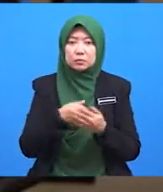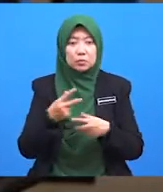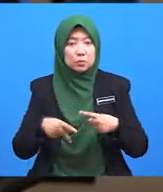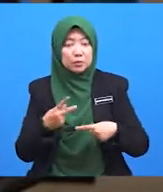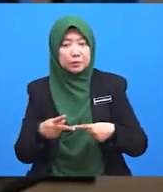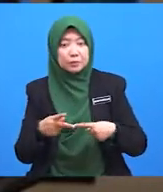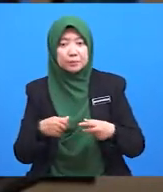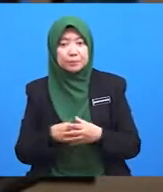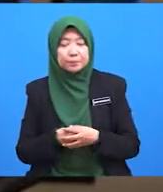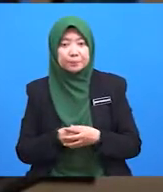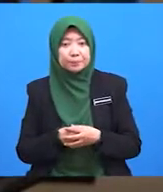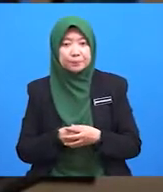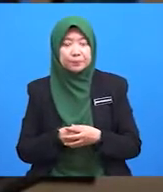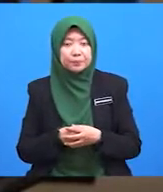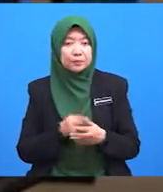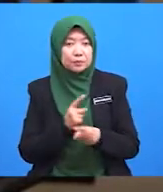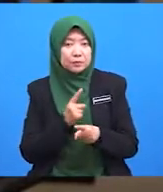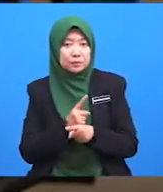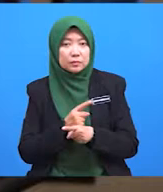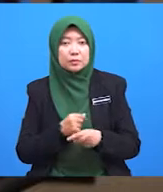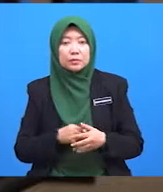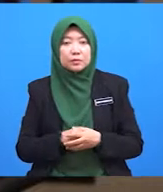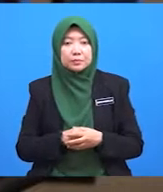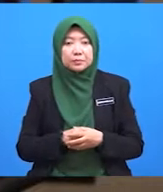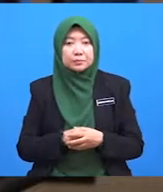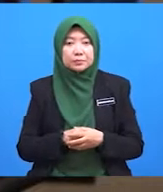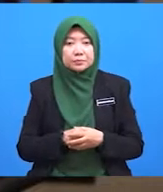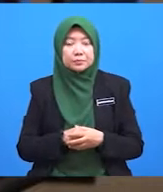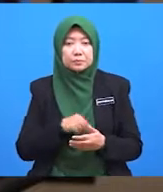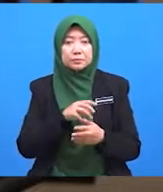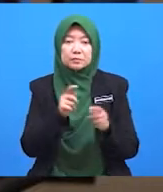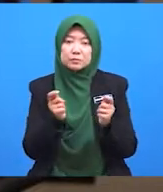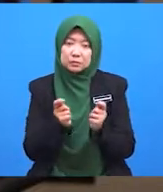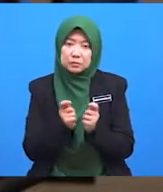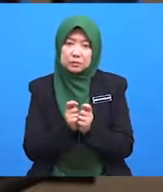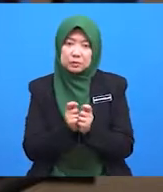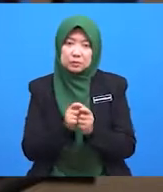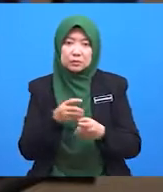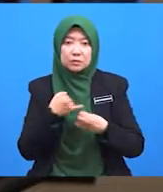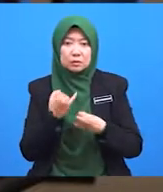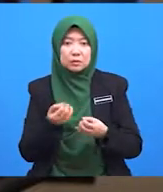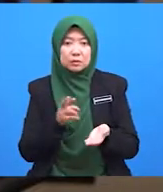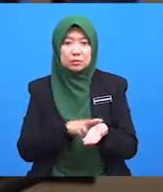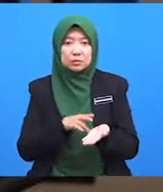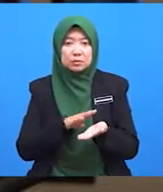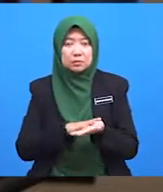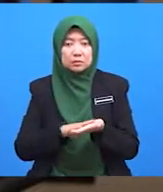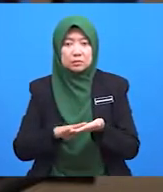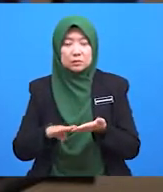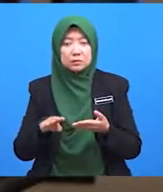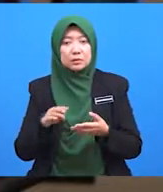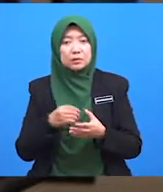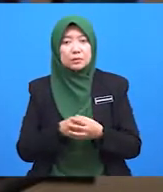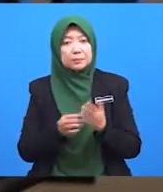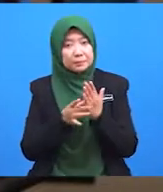wayar dipasang dengan betul. Pastikan tempat yang ingin dirawat adalah bersih dan bebas